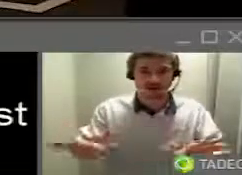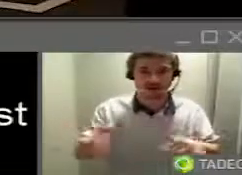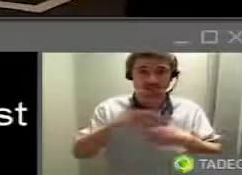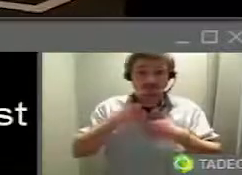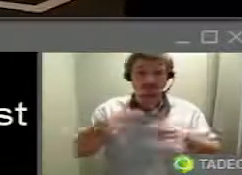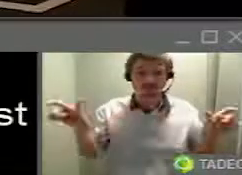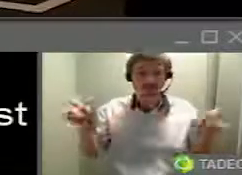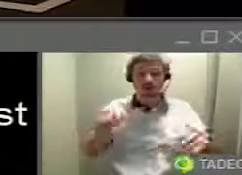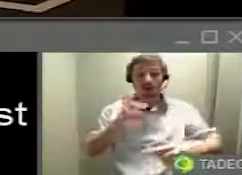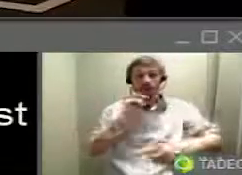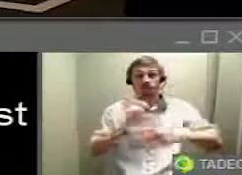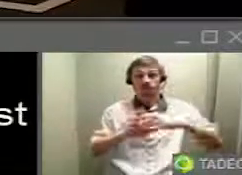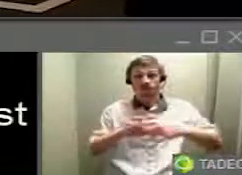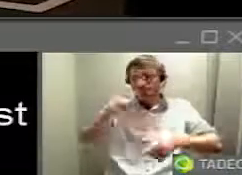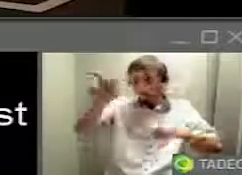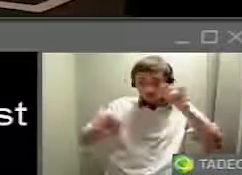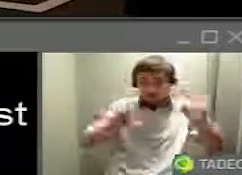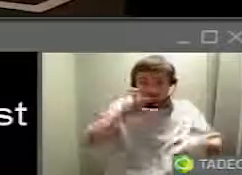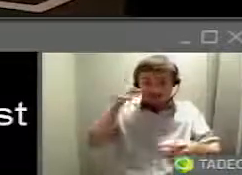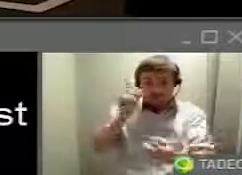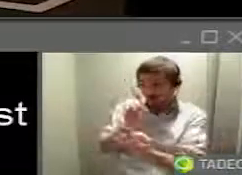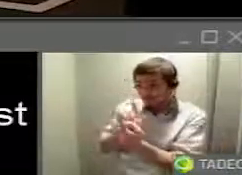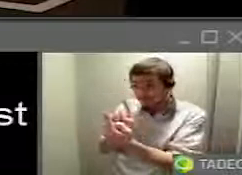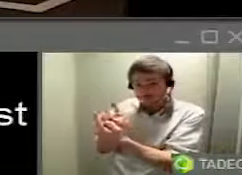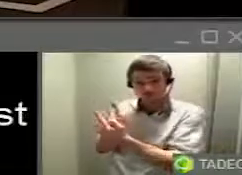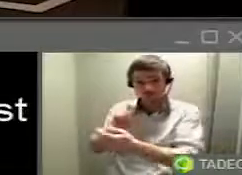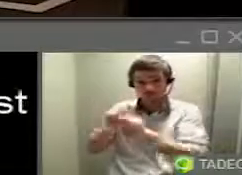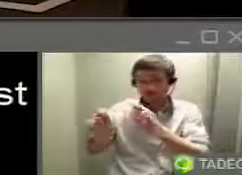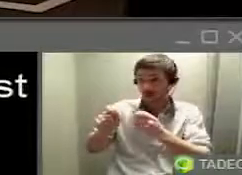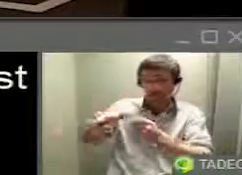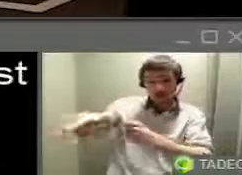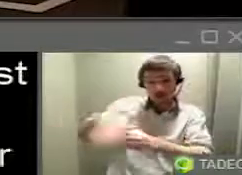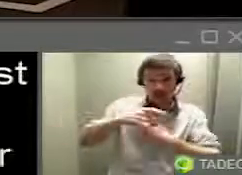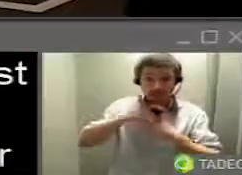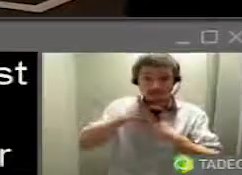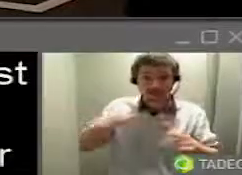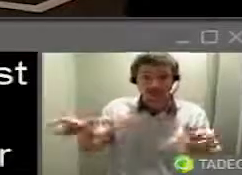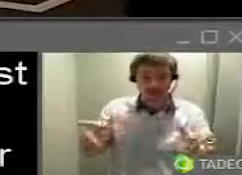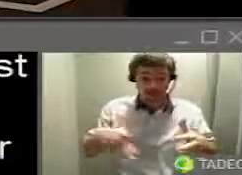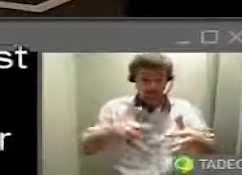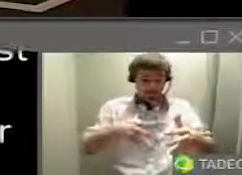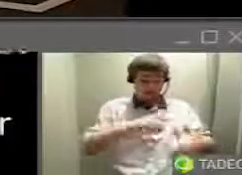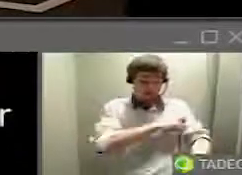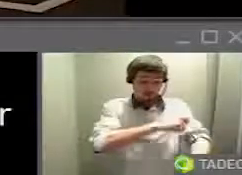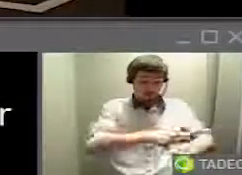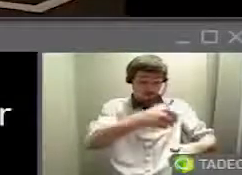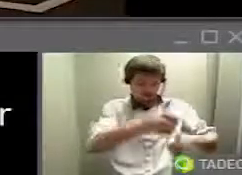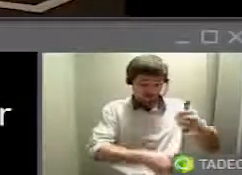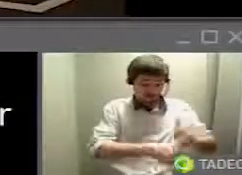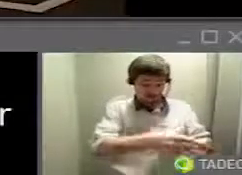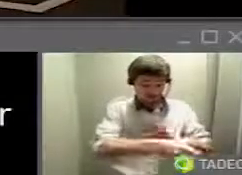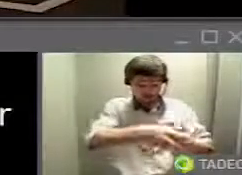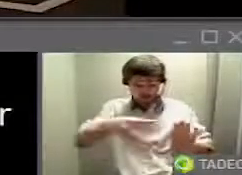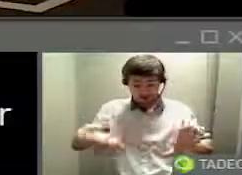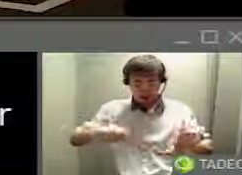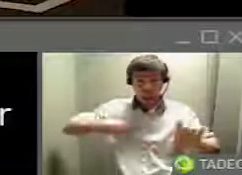gens et le fait de pouvoir, en dehors des compétitions sportives, aller dans Londres et ne croiser